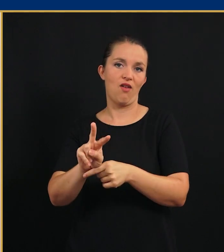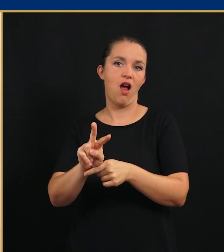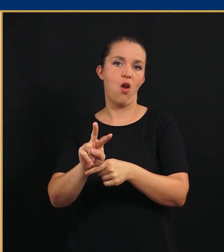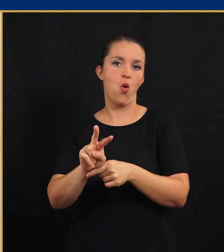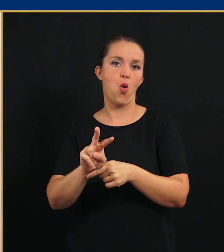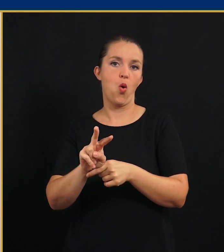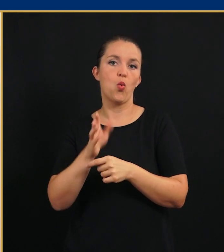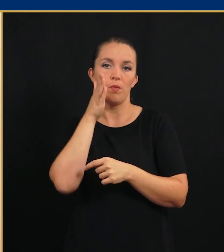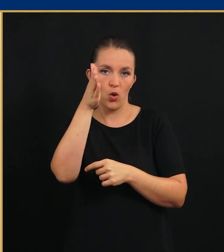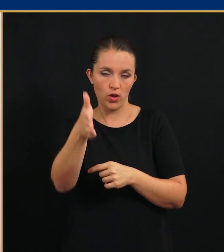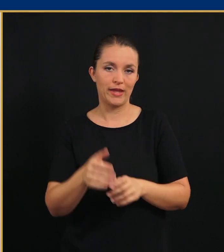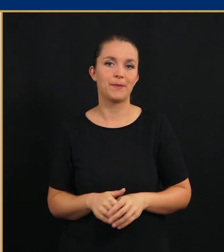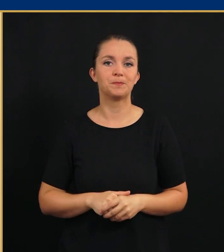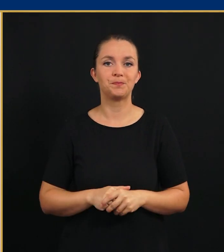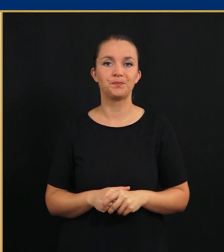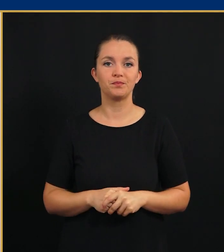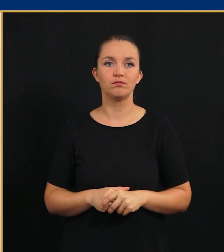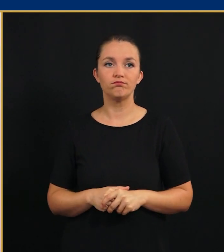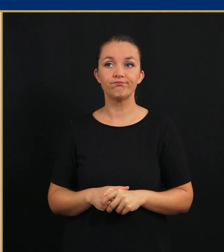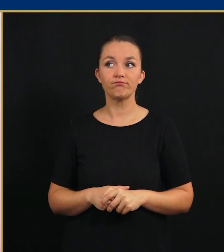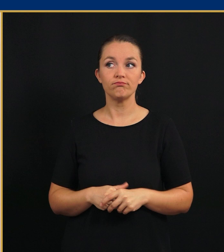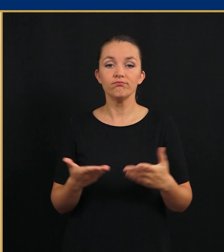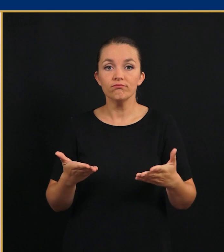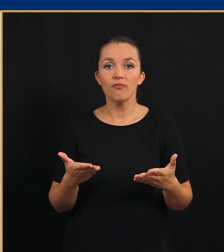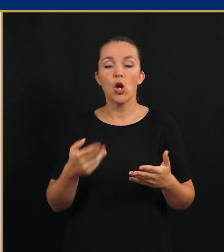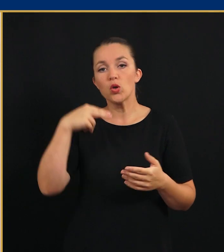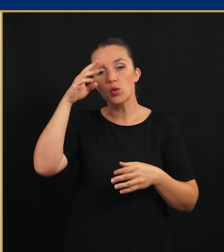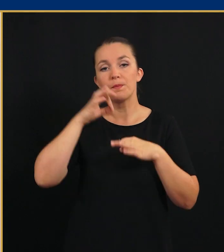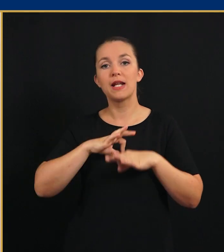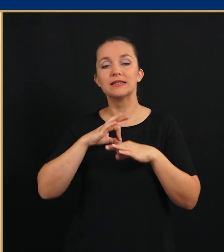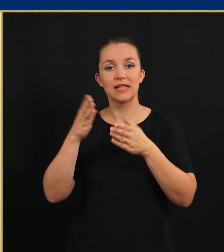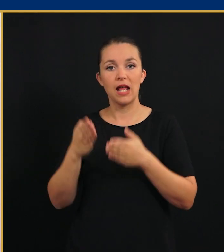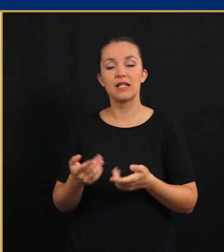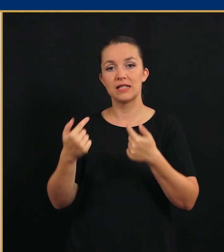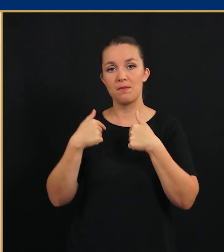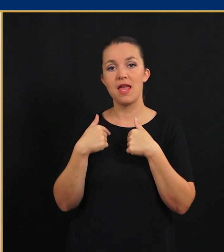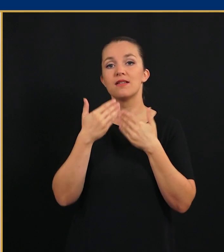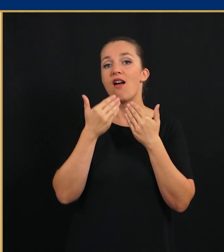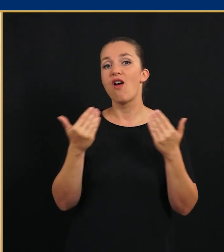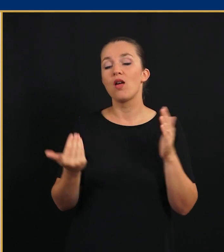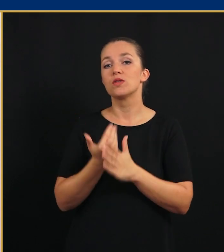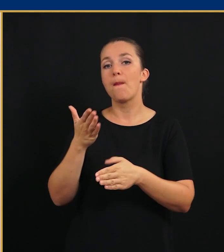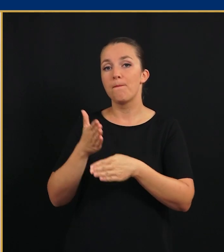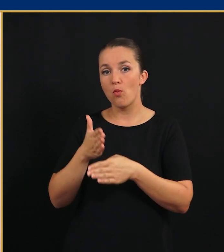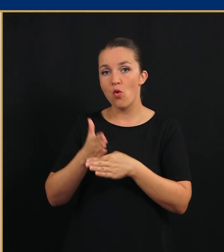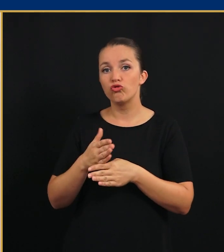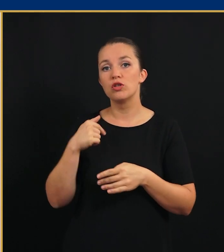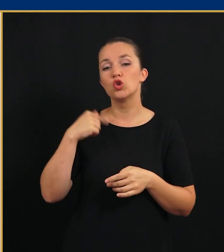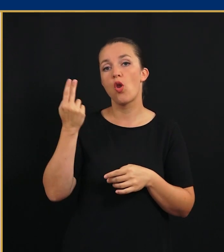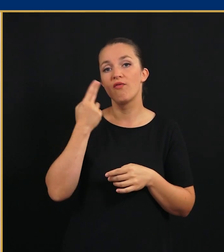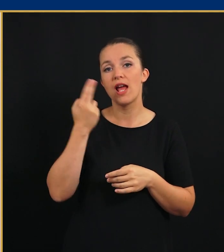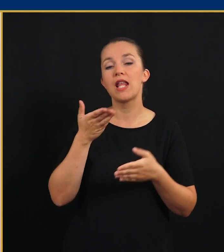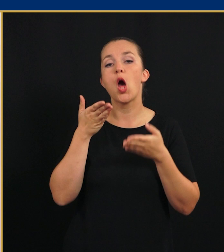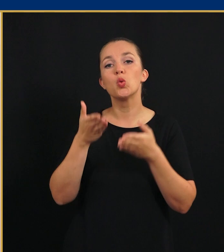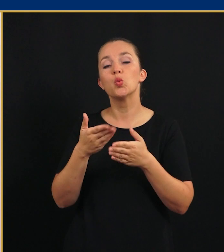bo tako nadaljevalo tudi v prihodnje. Gospod predsednik se mi je zahvalil